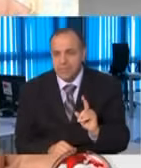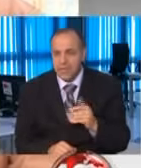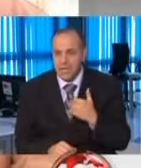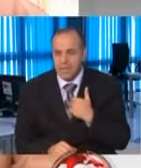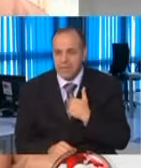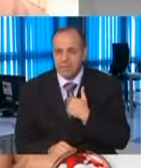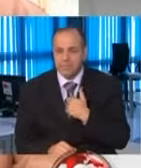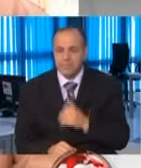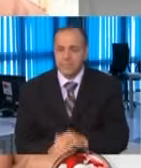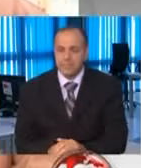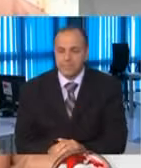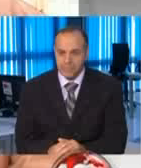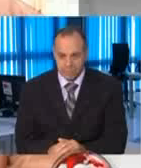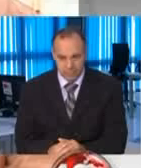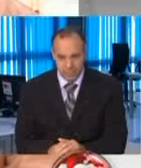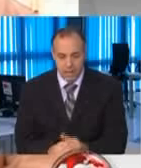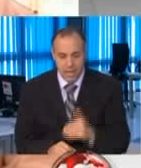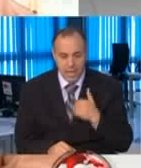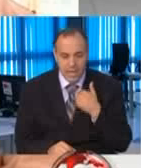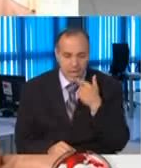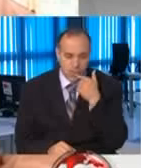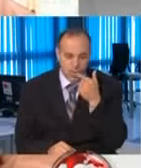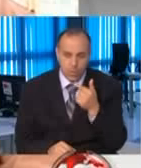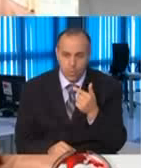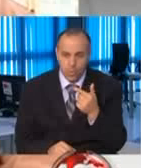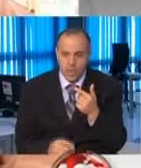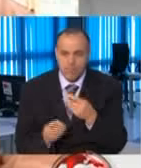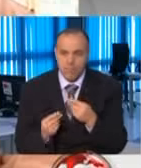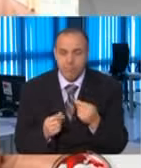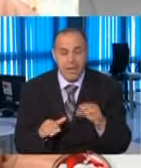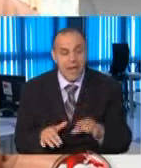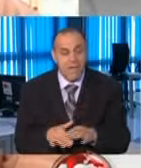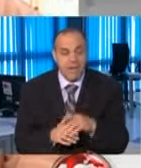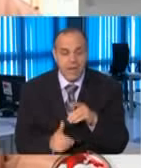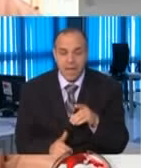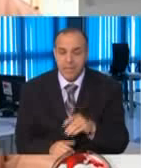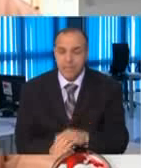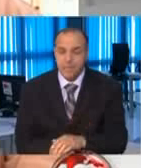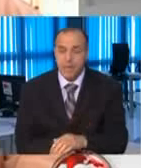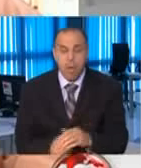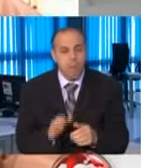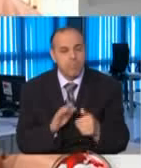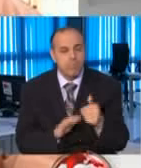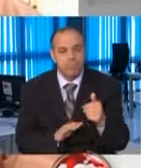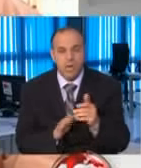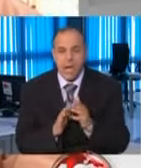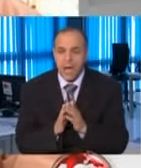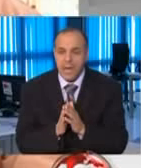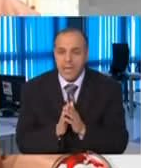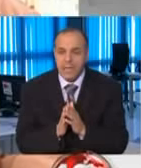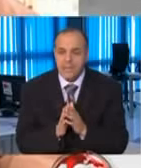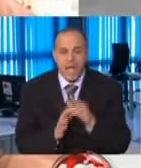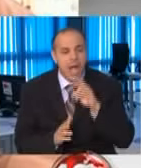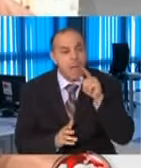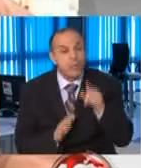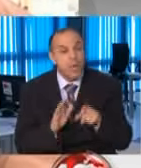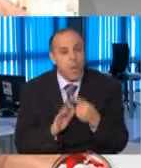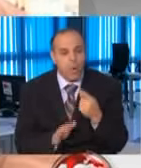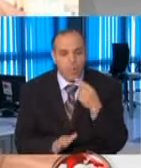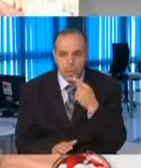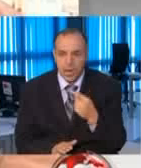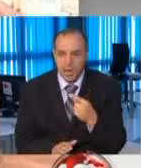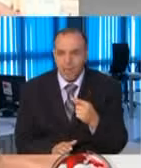لذلك أردنا حتى من طبيعة هذا المهرجان أن يكون مميزا خارج المألوف بعيدا